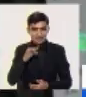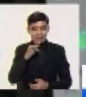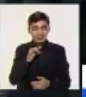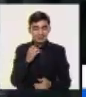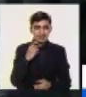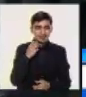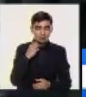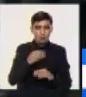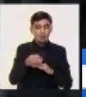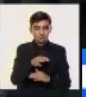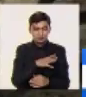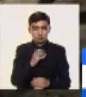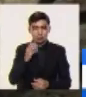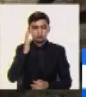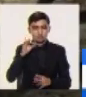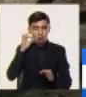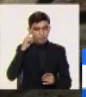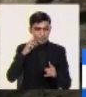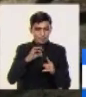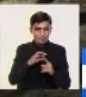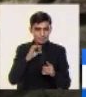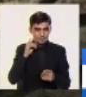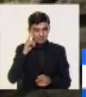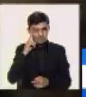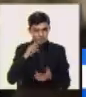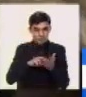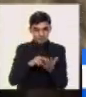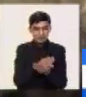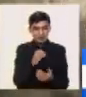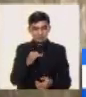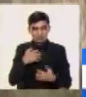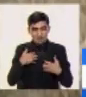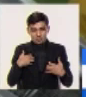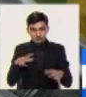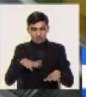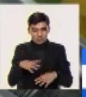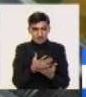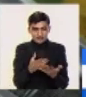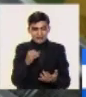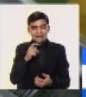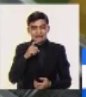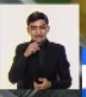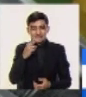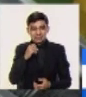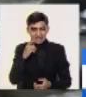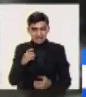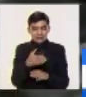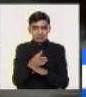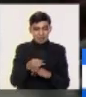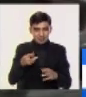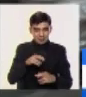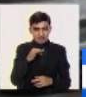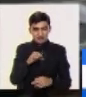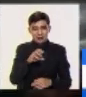строят большие планы и на будущее. Растет поголовье крупного рогатого скота. Запустили цех по глубокой переработке товарной рыбы